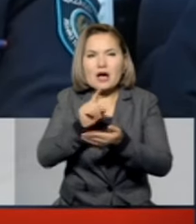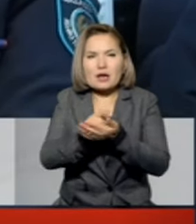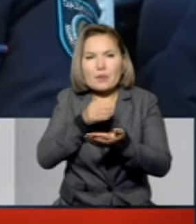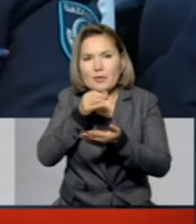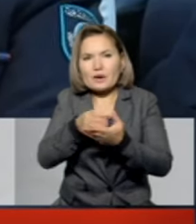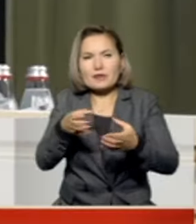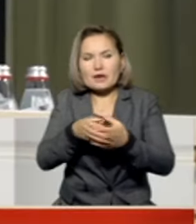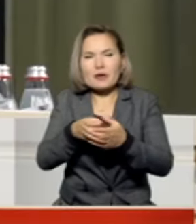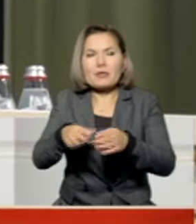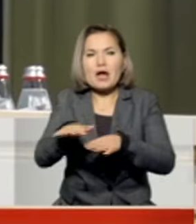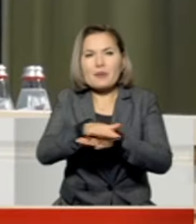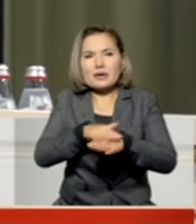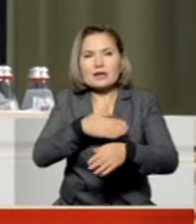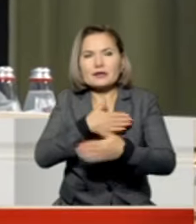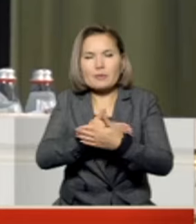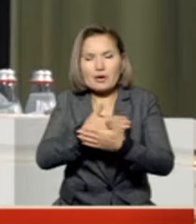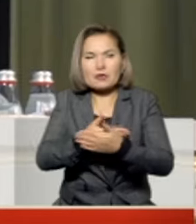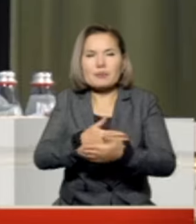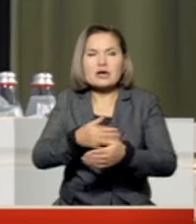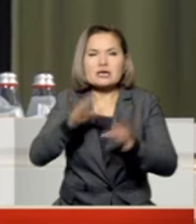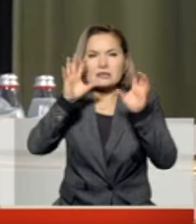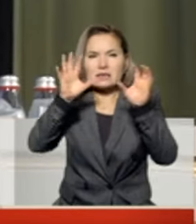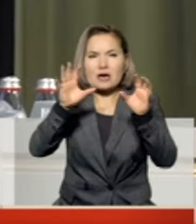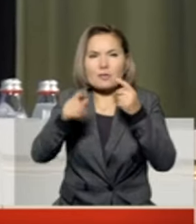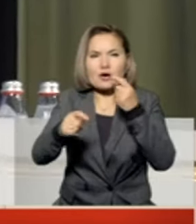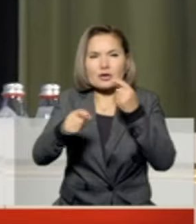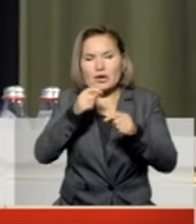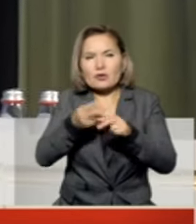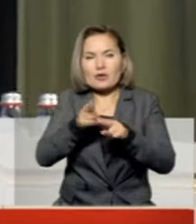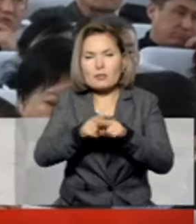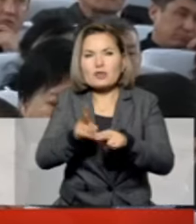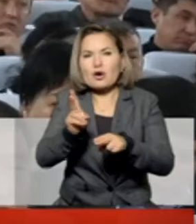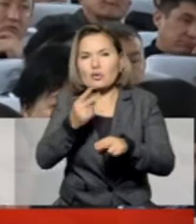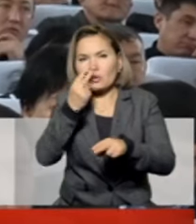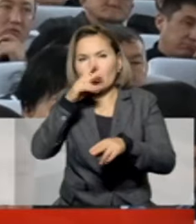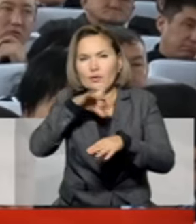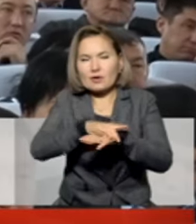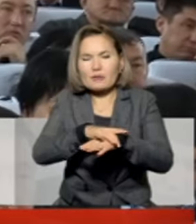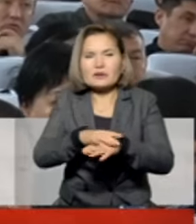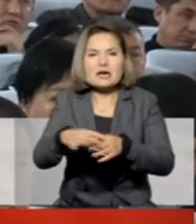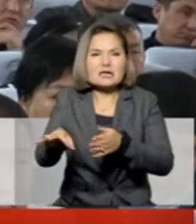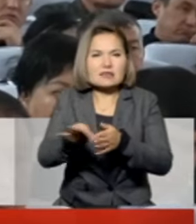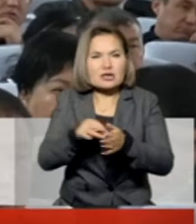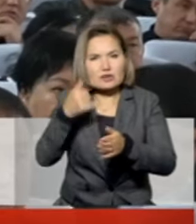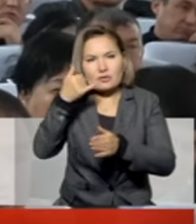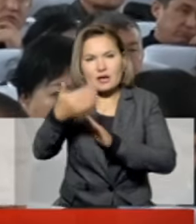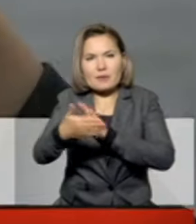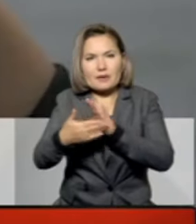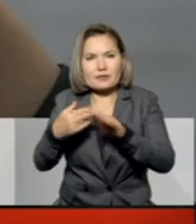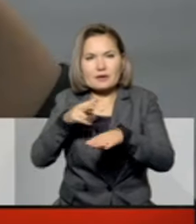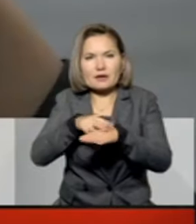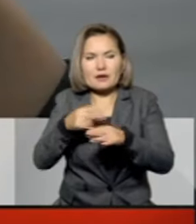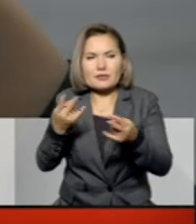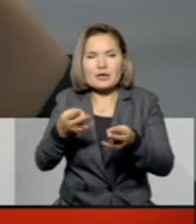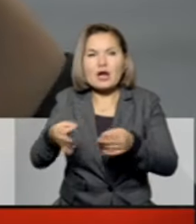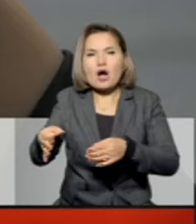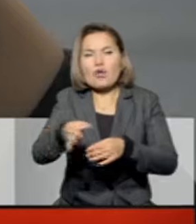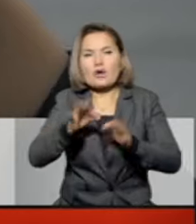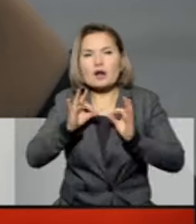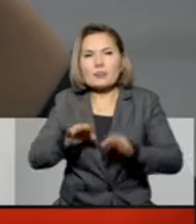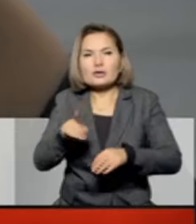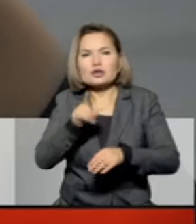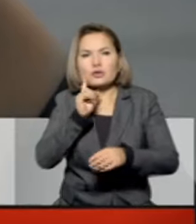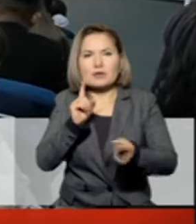орган өкілдері тұрғындарға да белсенді болып, құқық бұзушылыққа жол бермеуге шақырды. Сапар барысында облыс прокуроры